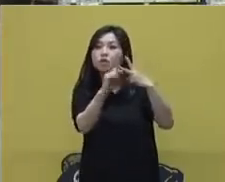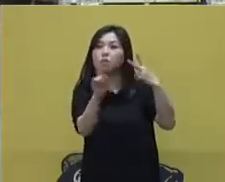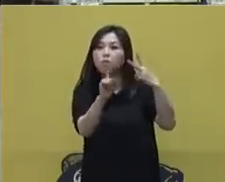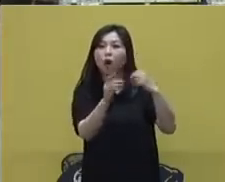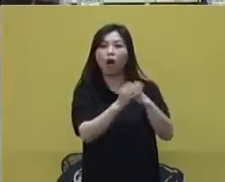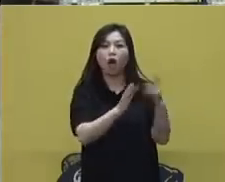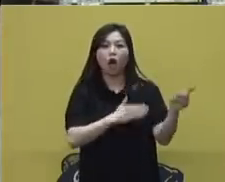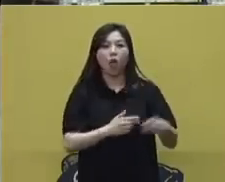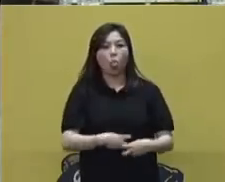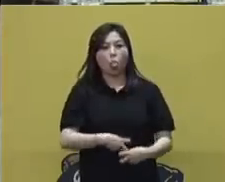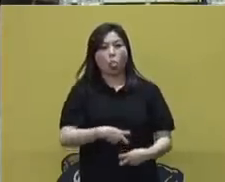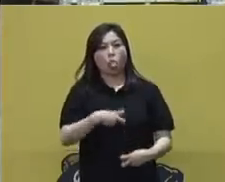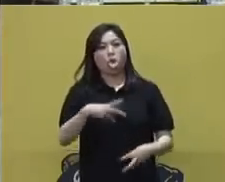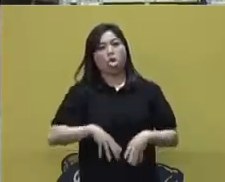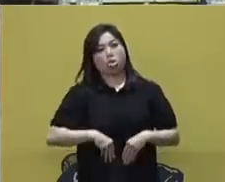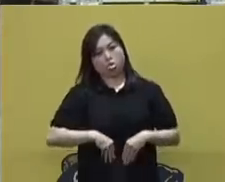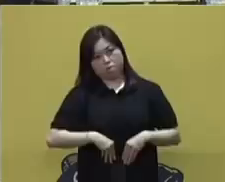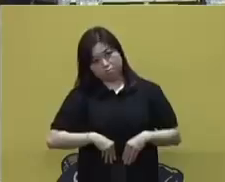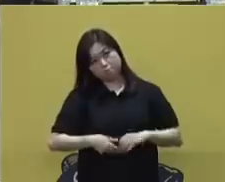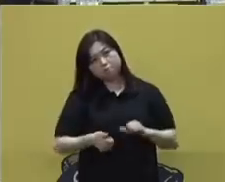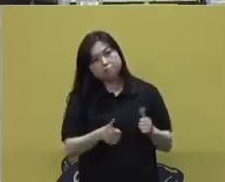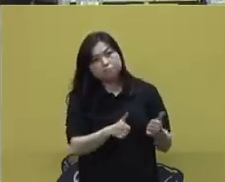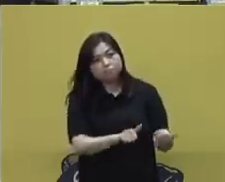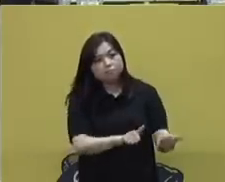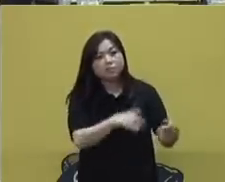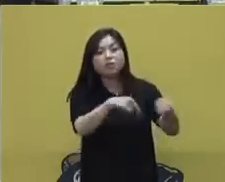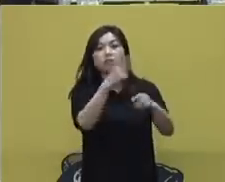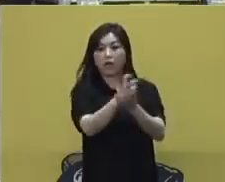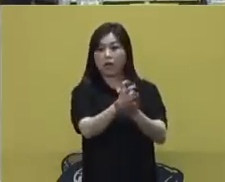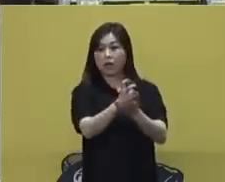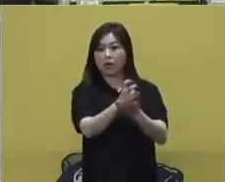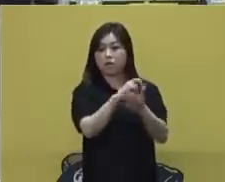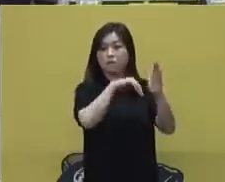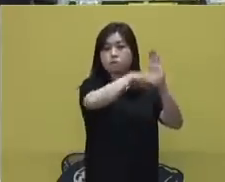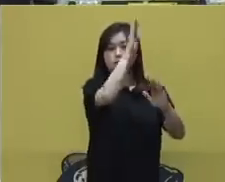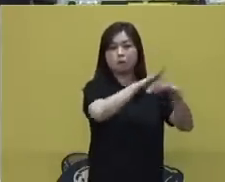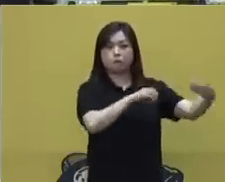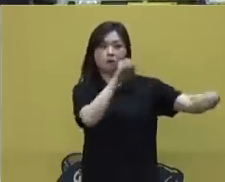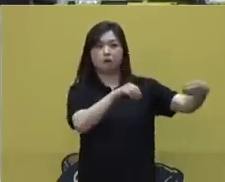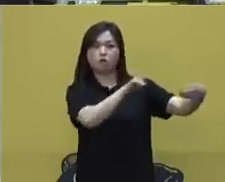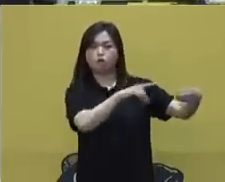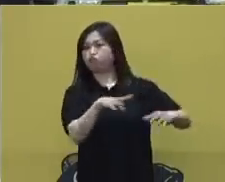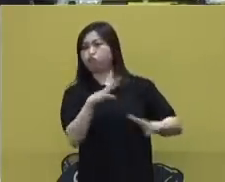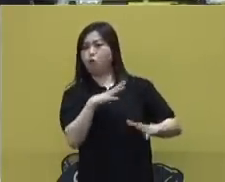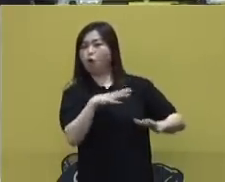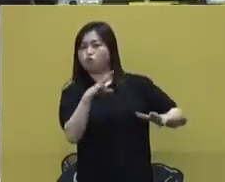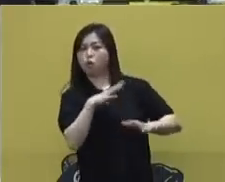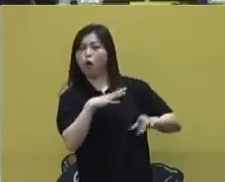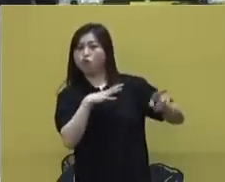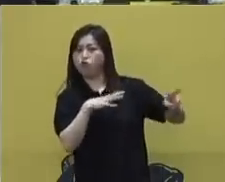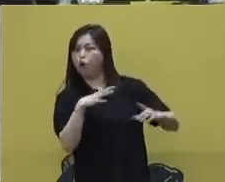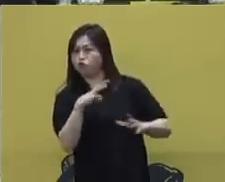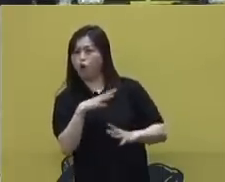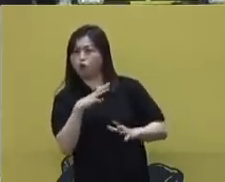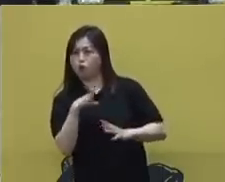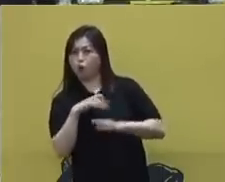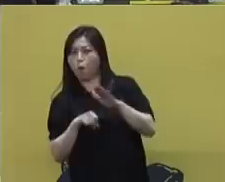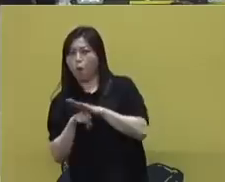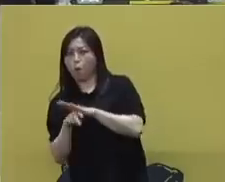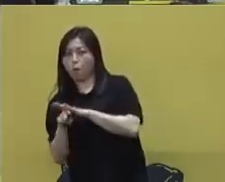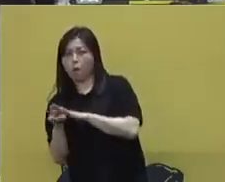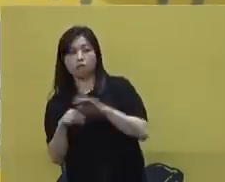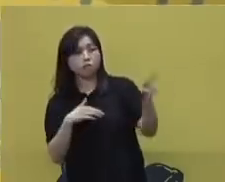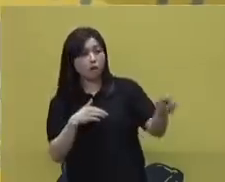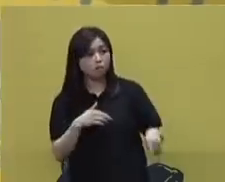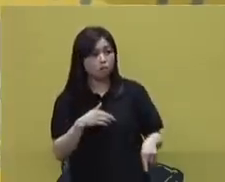죽이는 정책이에요. 계속 북한하고 대립하면서 북한 무섭다? 무섭지? 무서워야 돼? 이러면서 내 말 잘